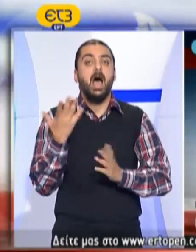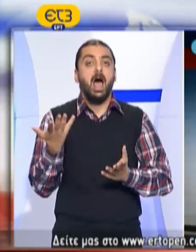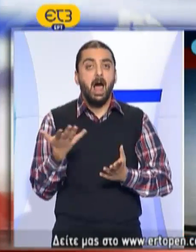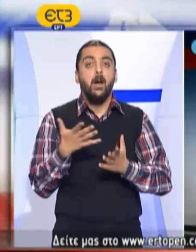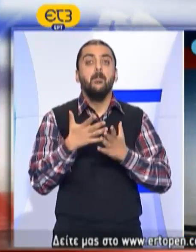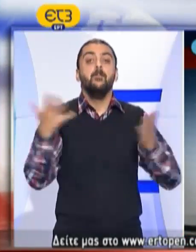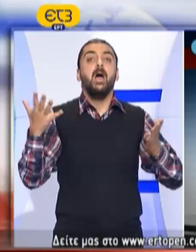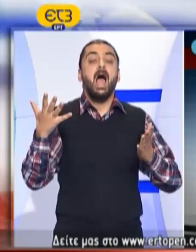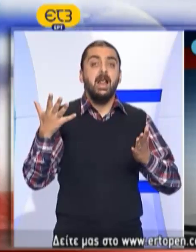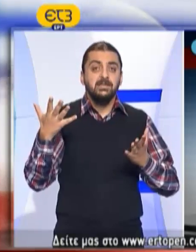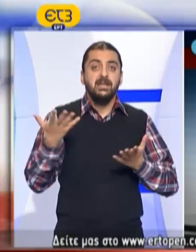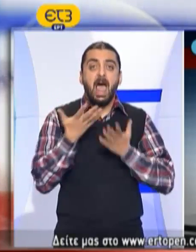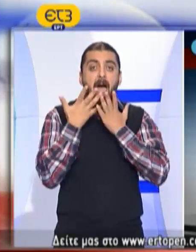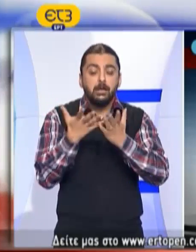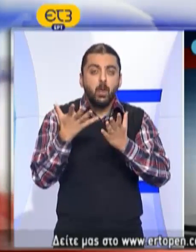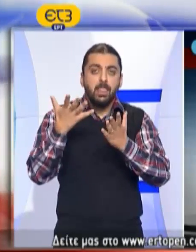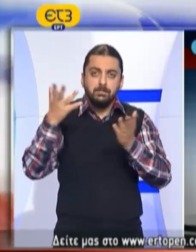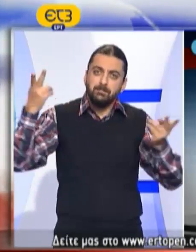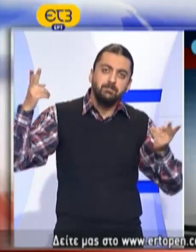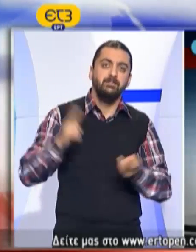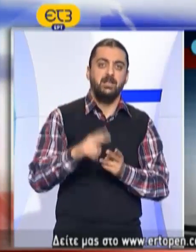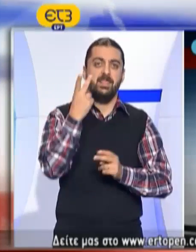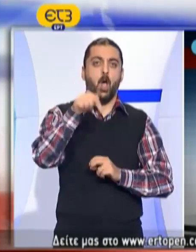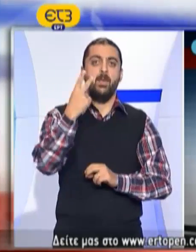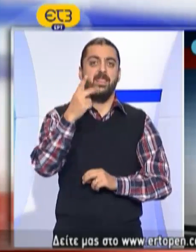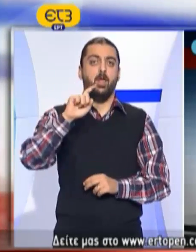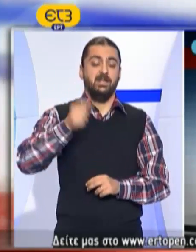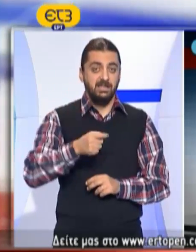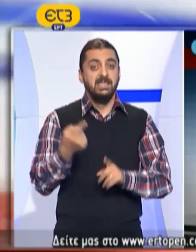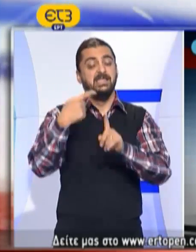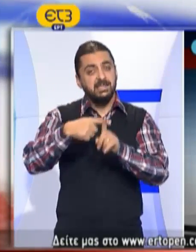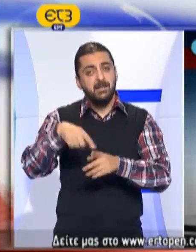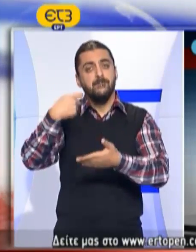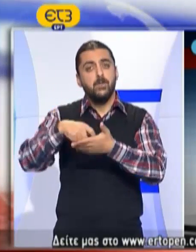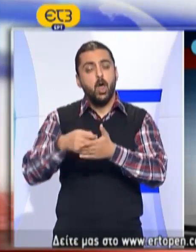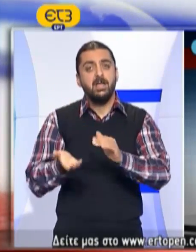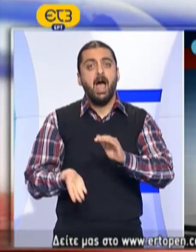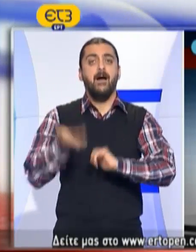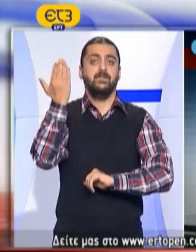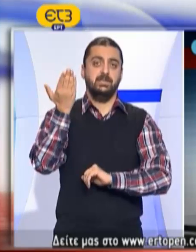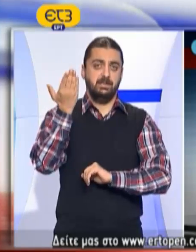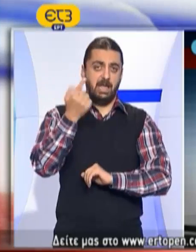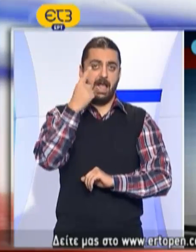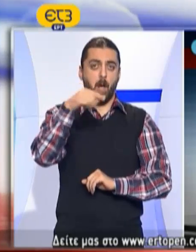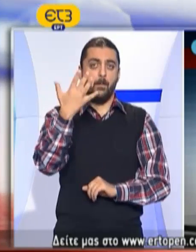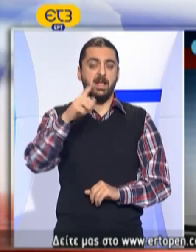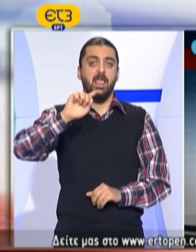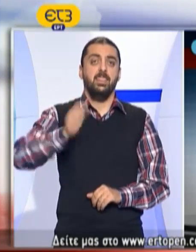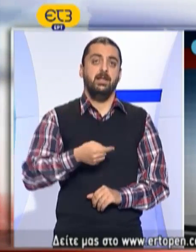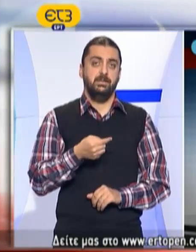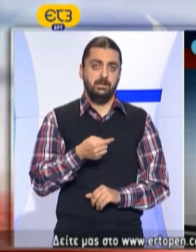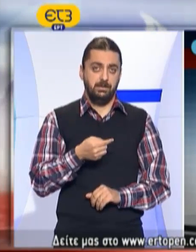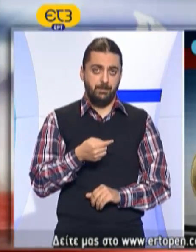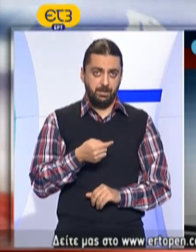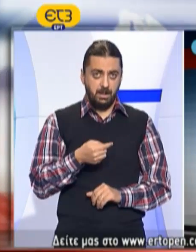μείωση των κοινωνικών δαπανών 2,2 δισεκατομμυρίων και αύξηση της φορολογίας 1,5 δισεκατομμυρίου ευρώ.